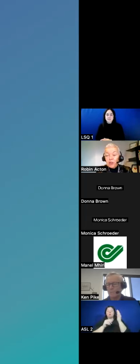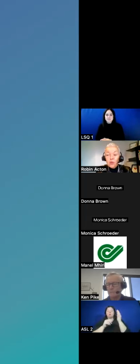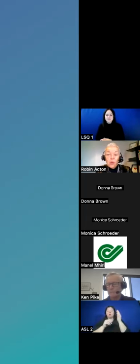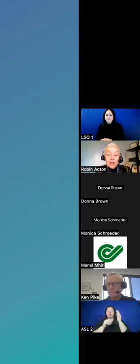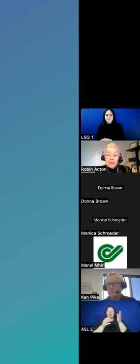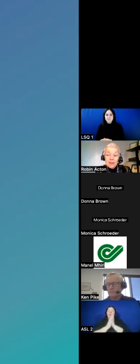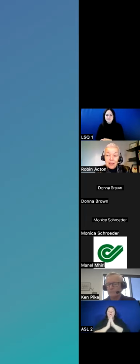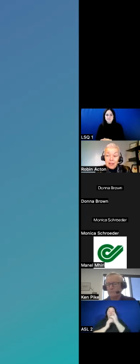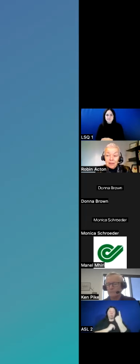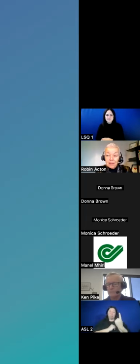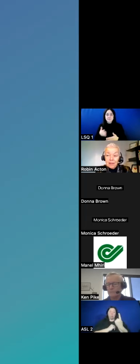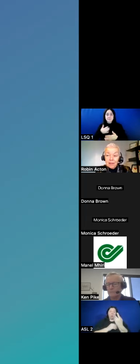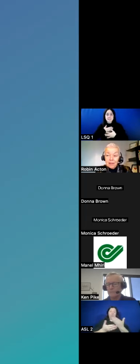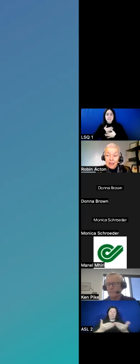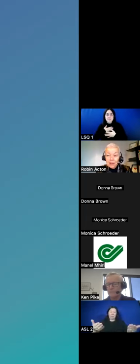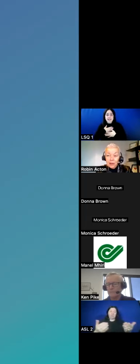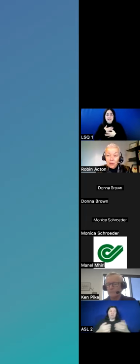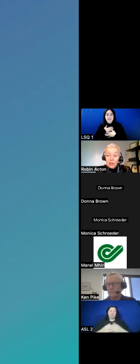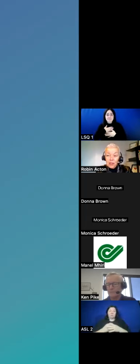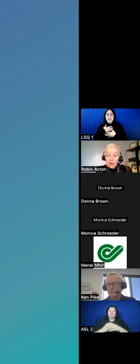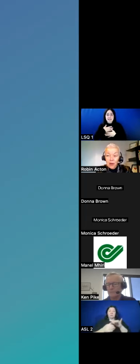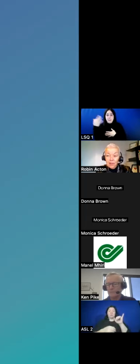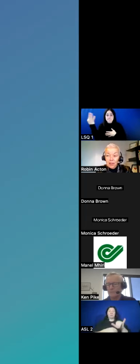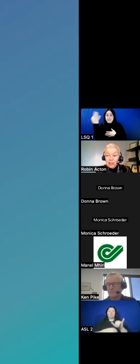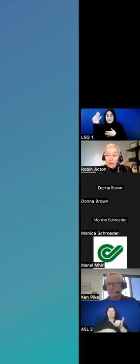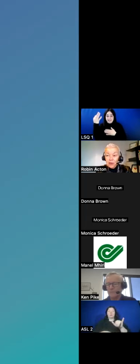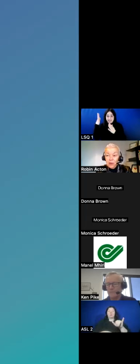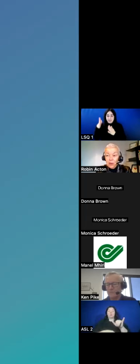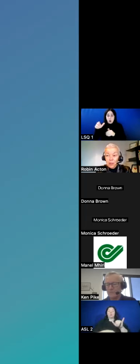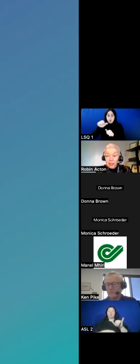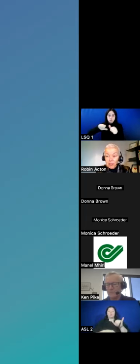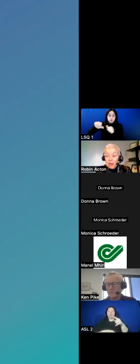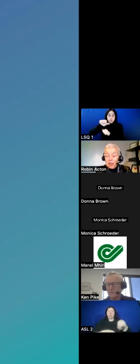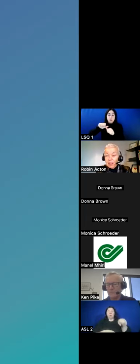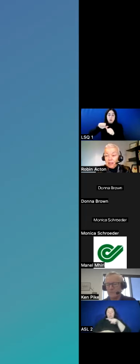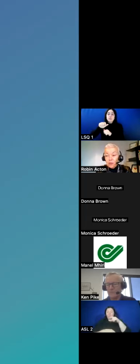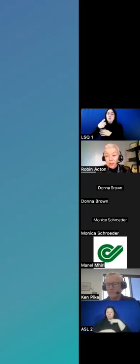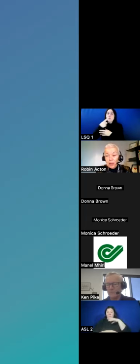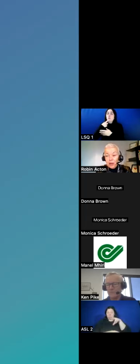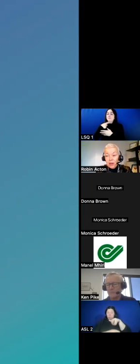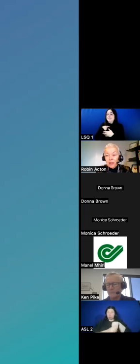je vais demander à chaque présentateur s'il y avait une chose